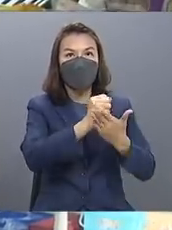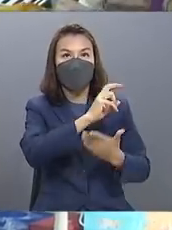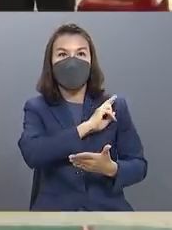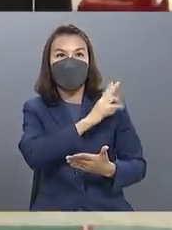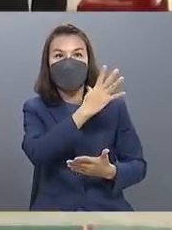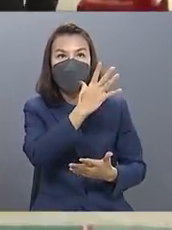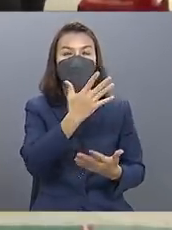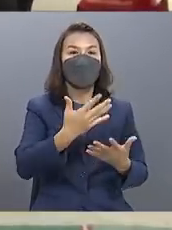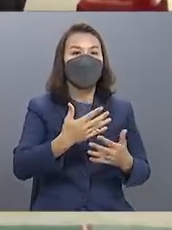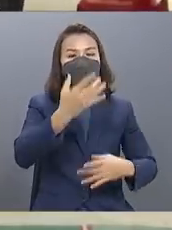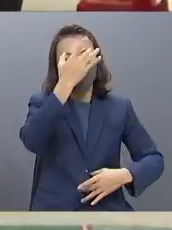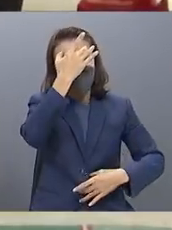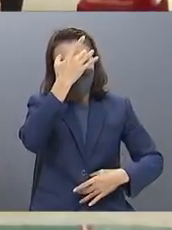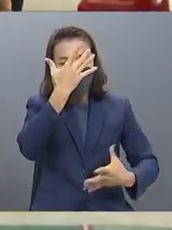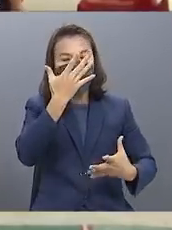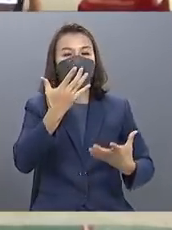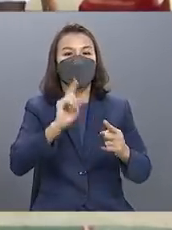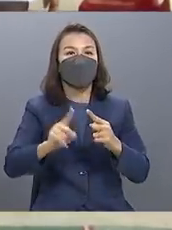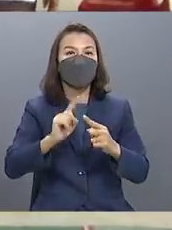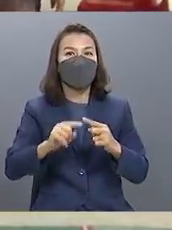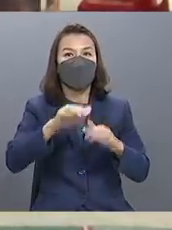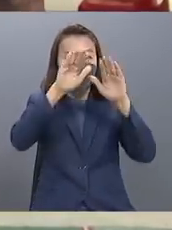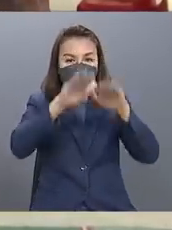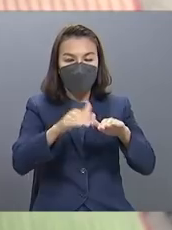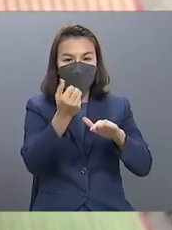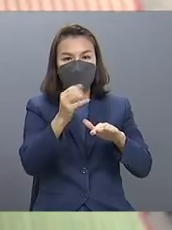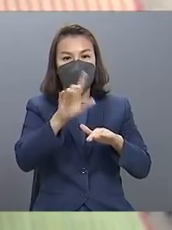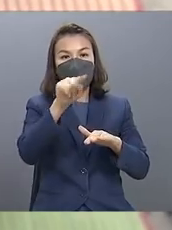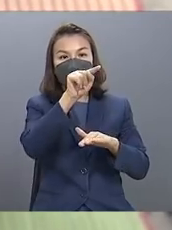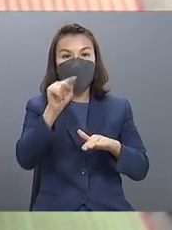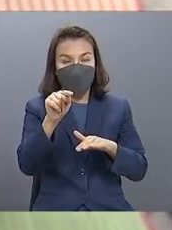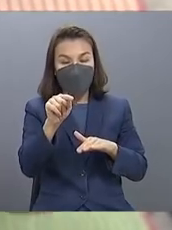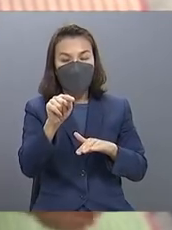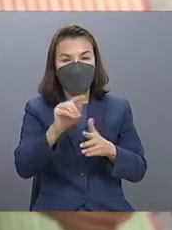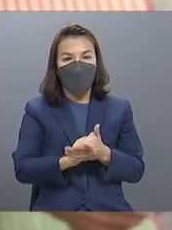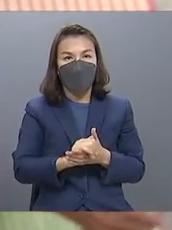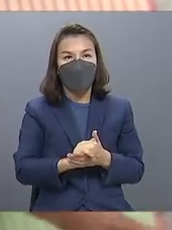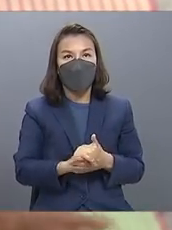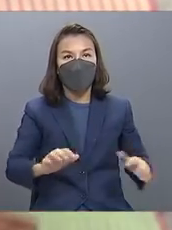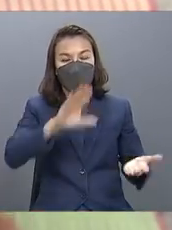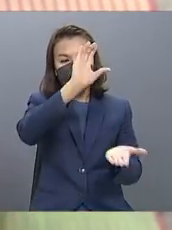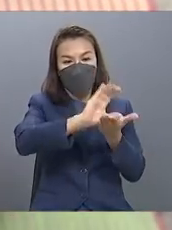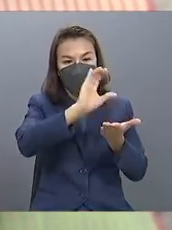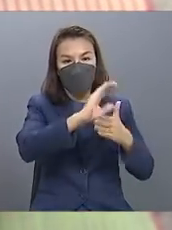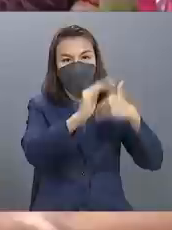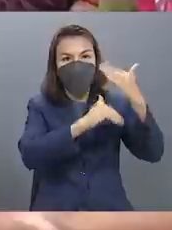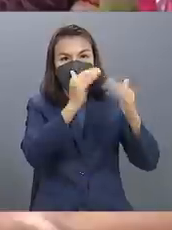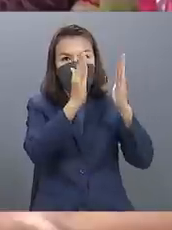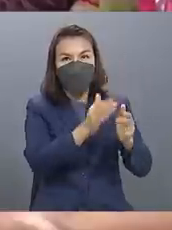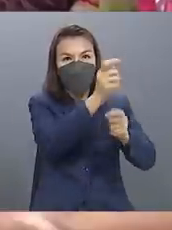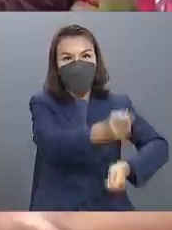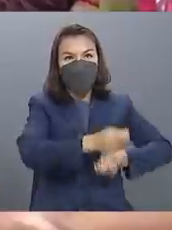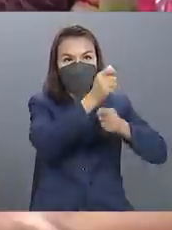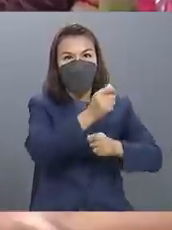โรคนะครับเหลือไม่เกิน 25%ตามพรบกองทุนฟื้นฟูและพัฒนาของเกษตรกรครับคะแล้วก็ขอให้มีการตรวจสอบปัญหากาพย์พุทธจริต